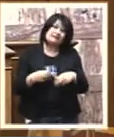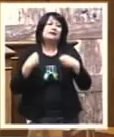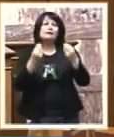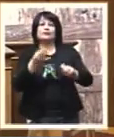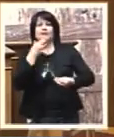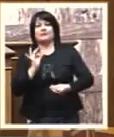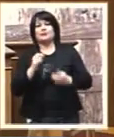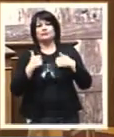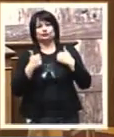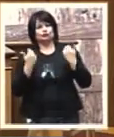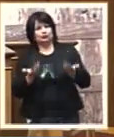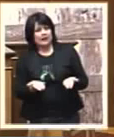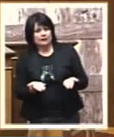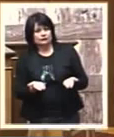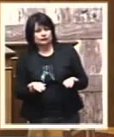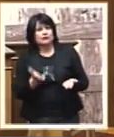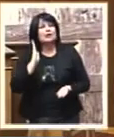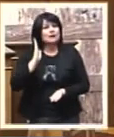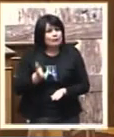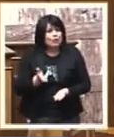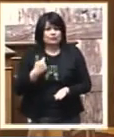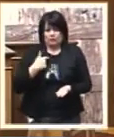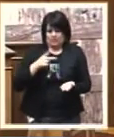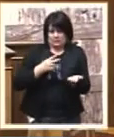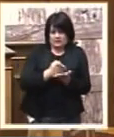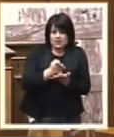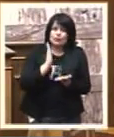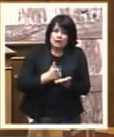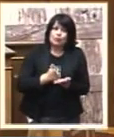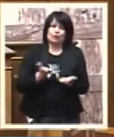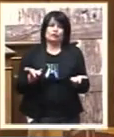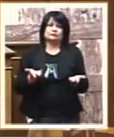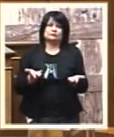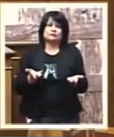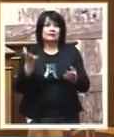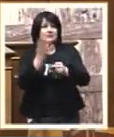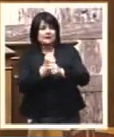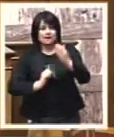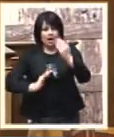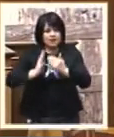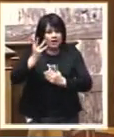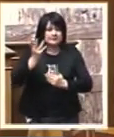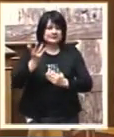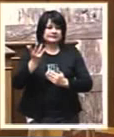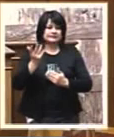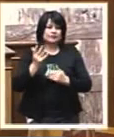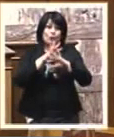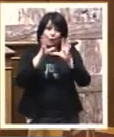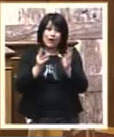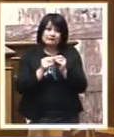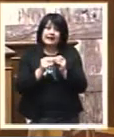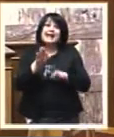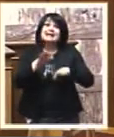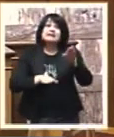ευκαιρίες, ώστε να μπορούν και να βρουν και το δίκιο τους, την ανάπτυξη, την επιτυχία, που εξαρτάται από την δικιά